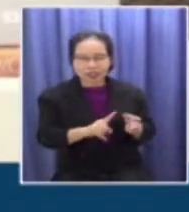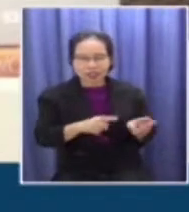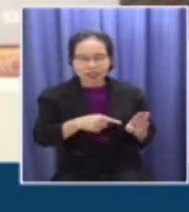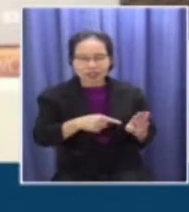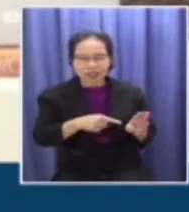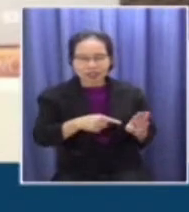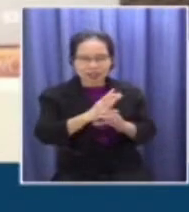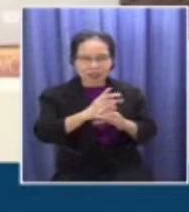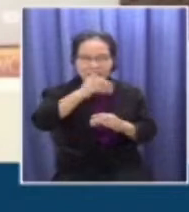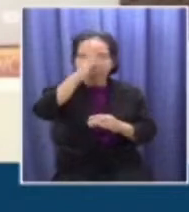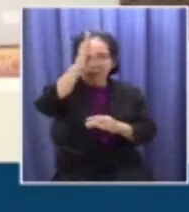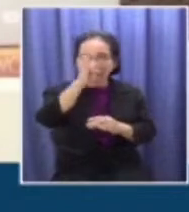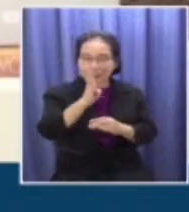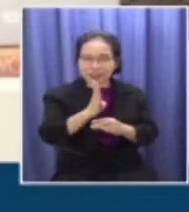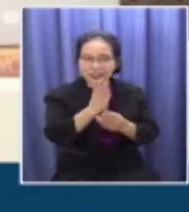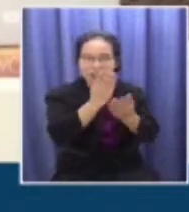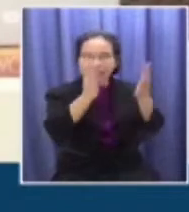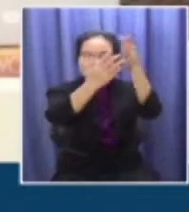asoro